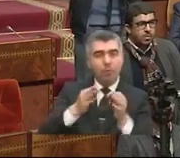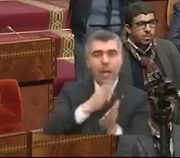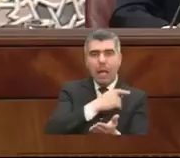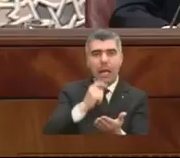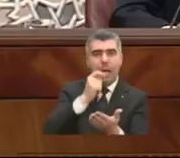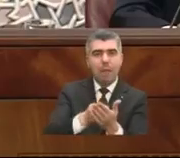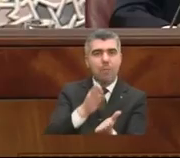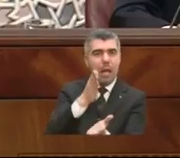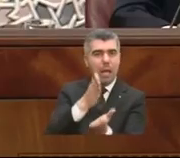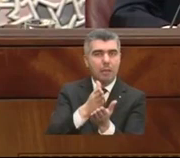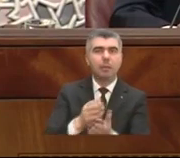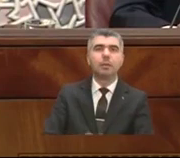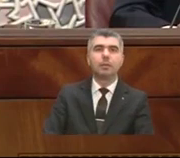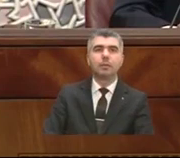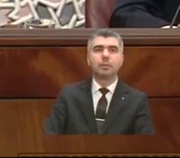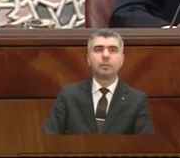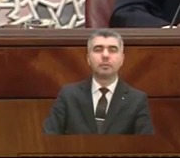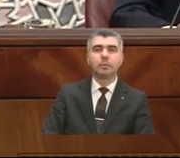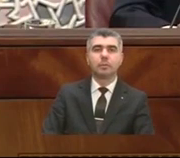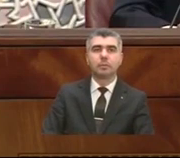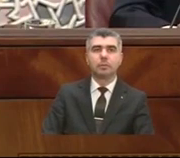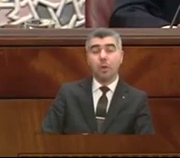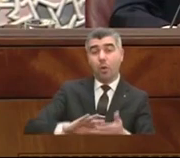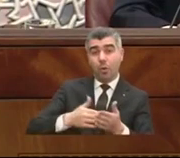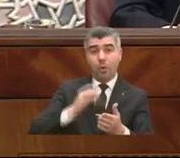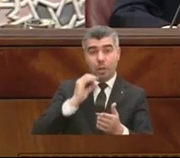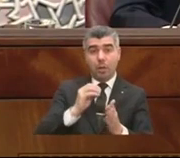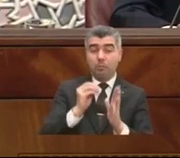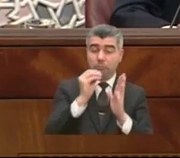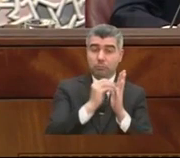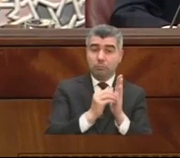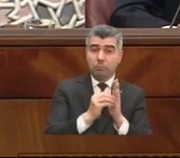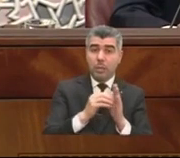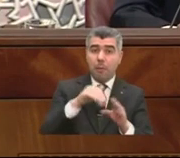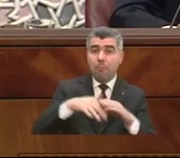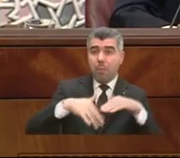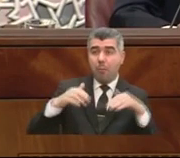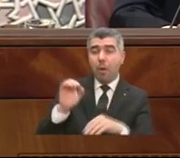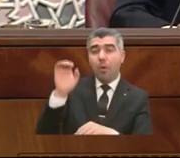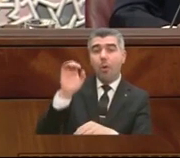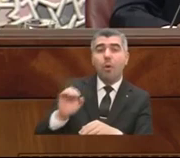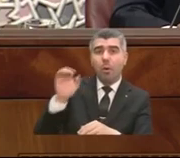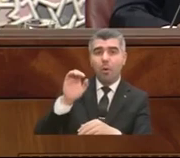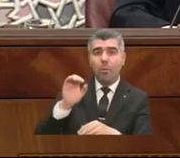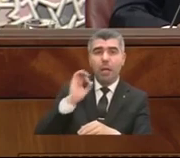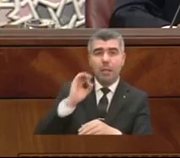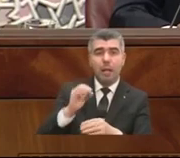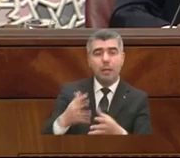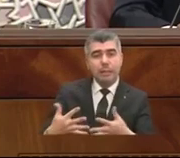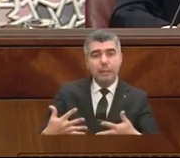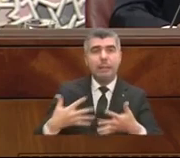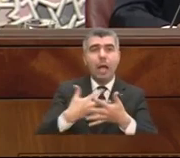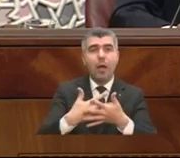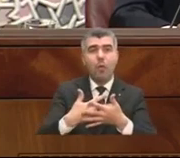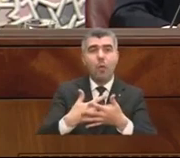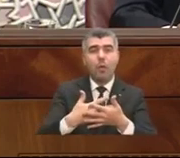العادلة. لقد قود قرار البرلمان الأوروبي أسس الثقة والتعاون بين البرلمان